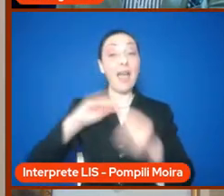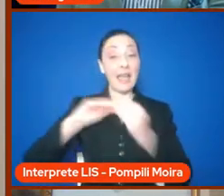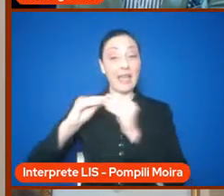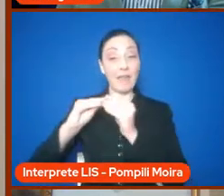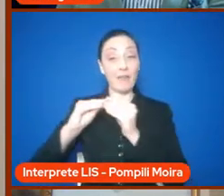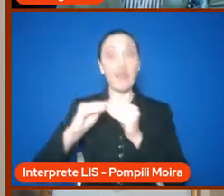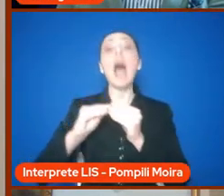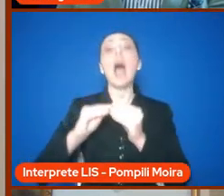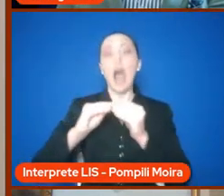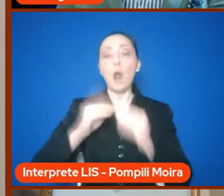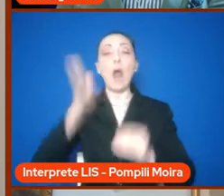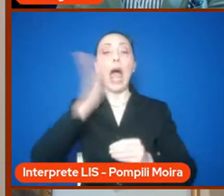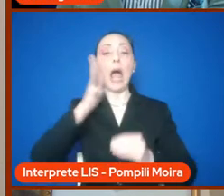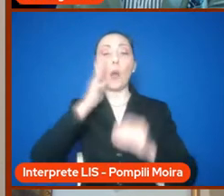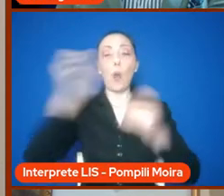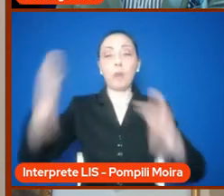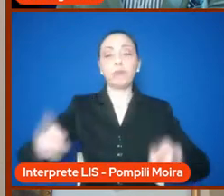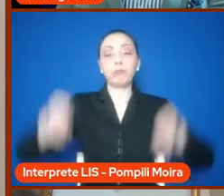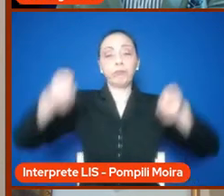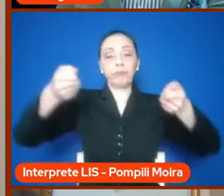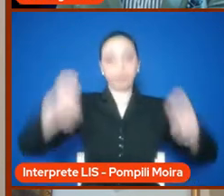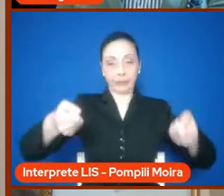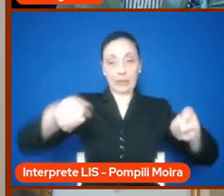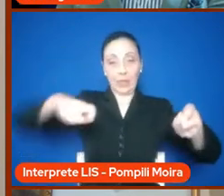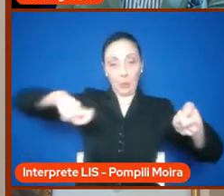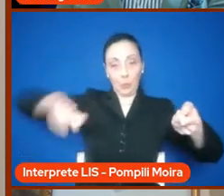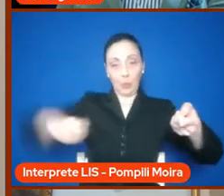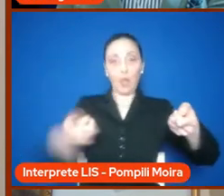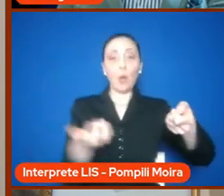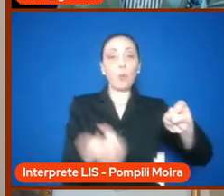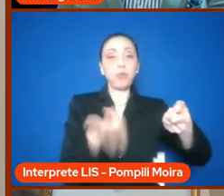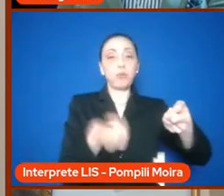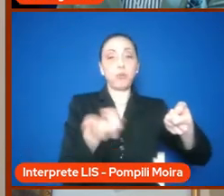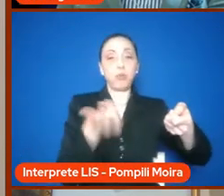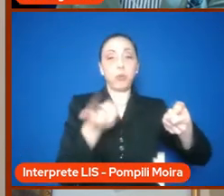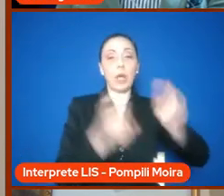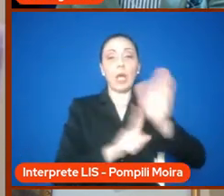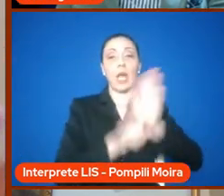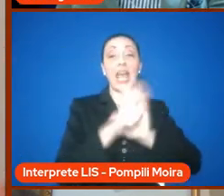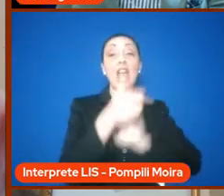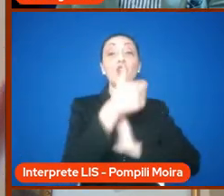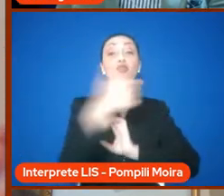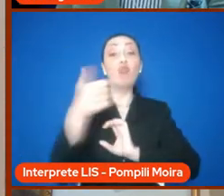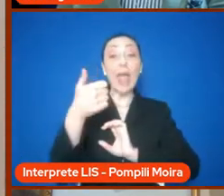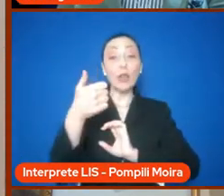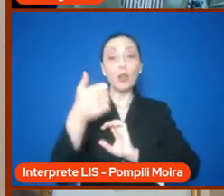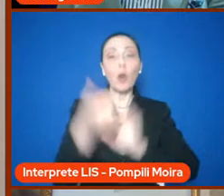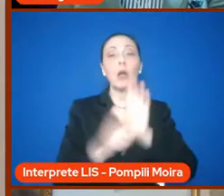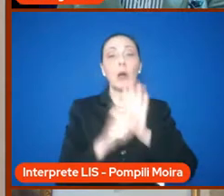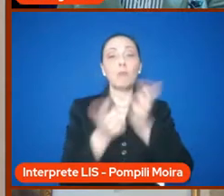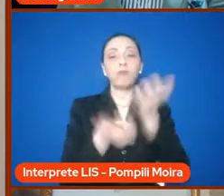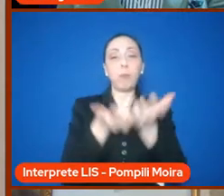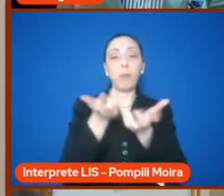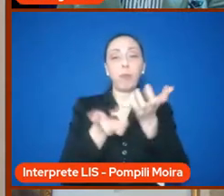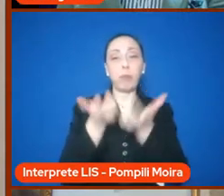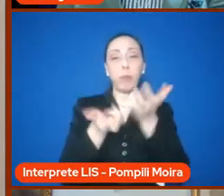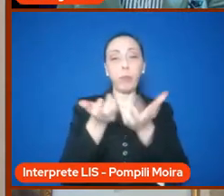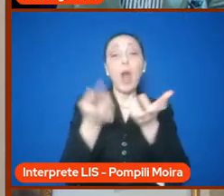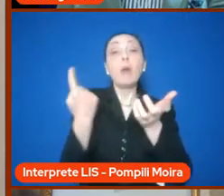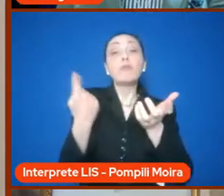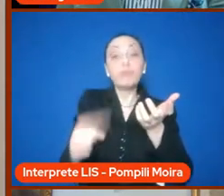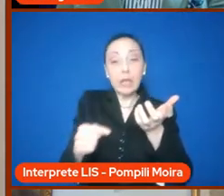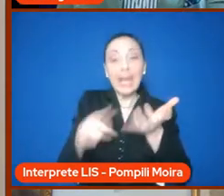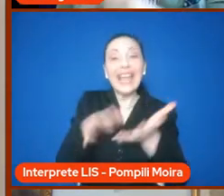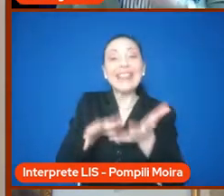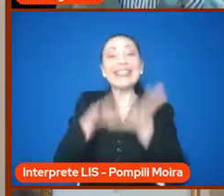girerete il gas, salirà a 100 gradi e si evaporerà. Avete fatto una transizione di fase.